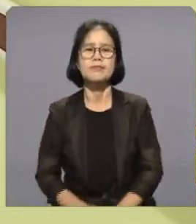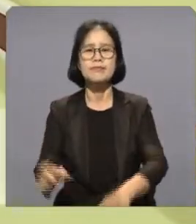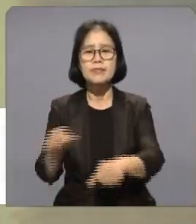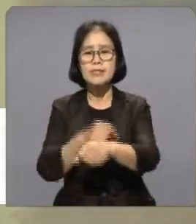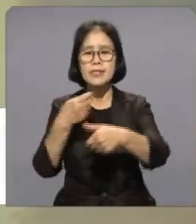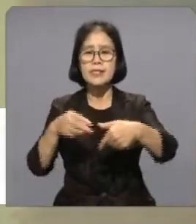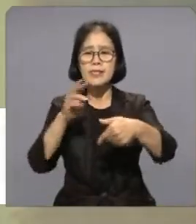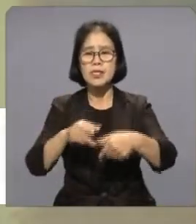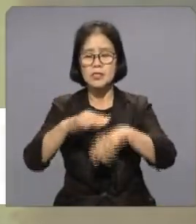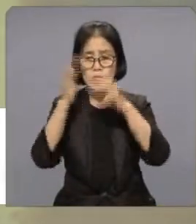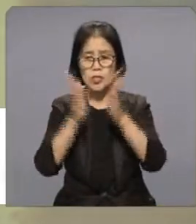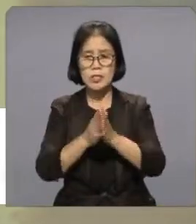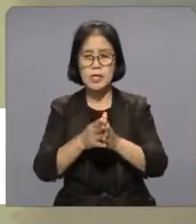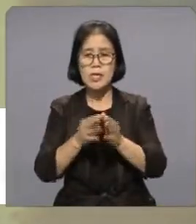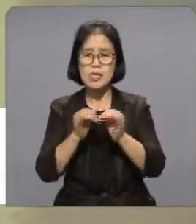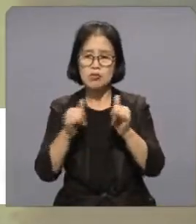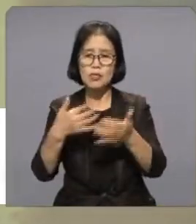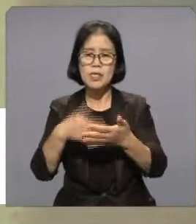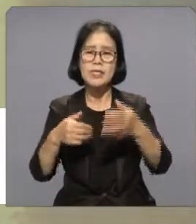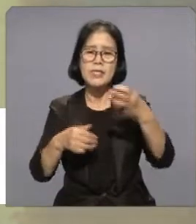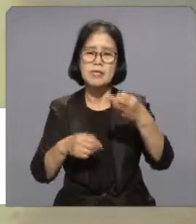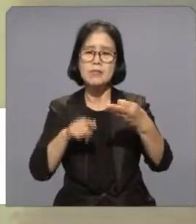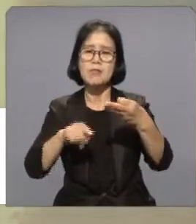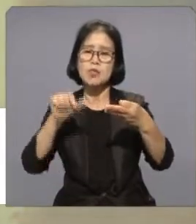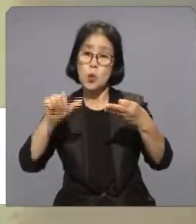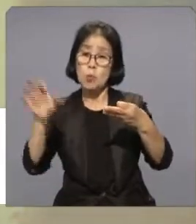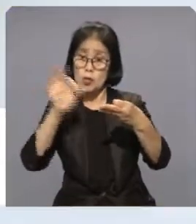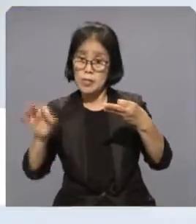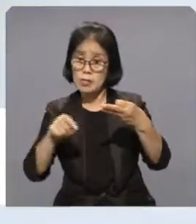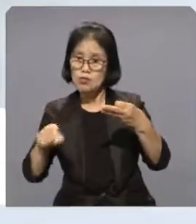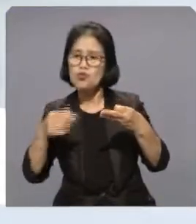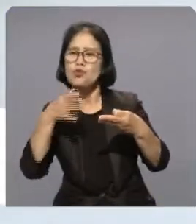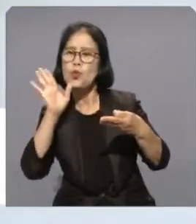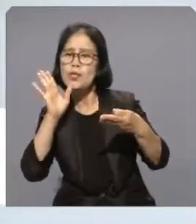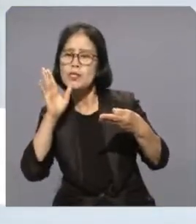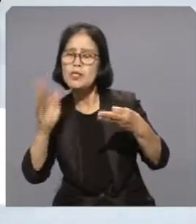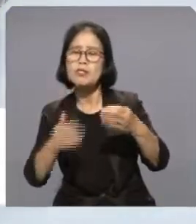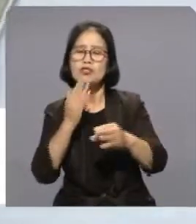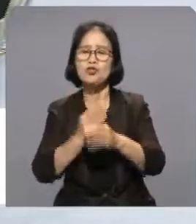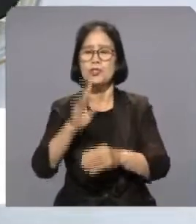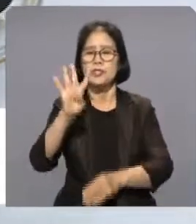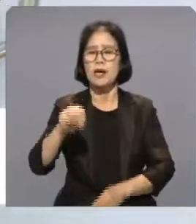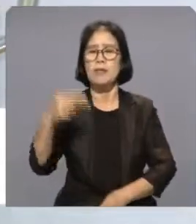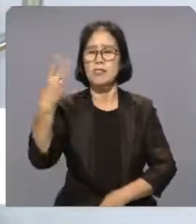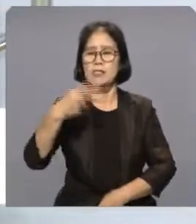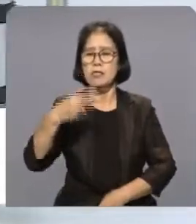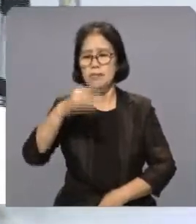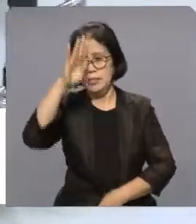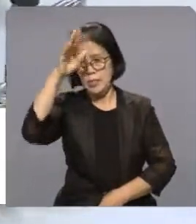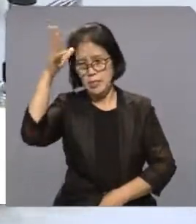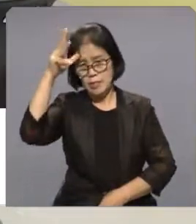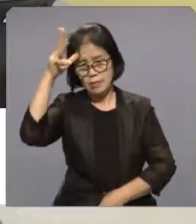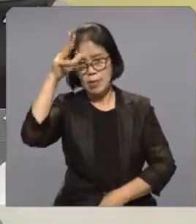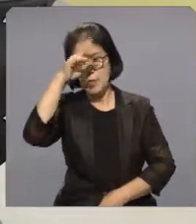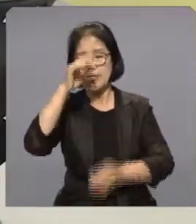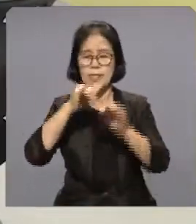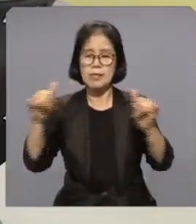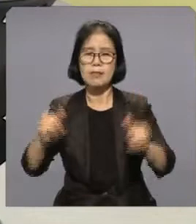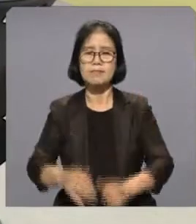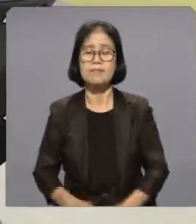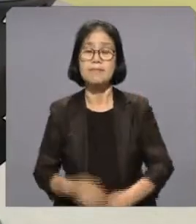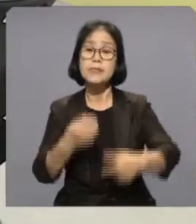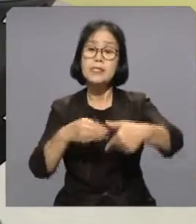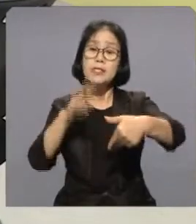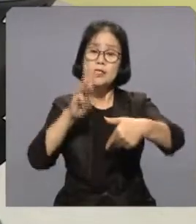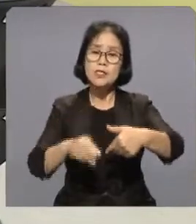인천은 전체 인구의 13.5%가 노인으로 이 중 4만 2천 명이 치매 환자입니다.